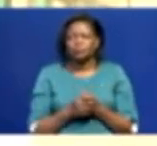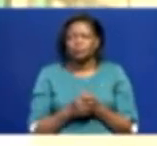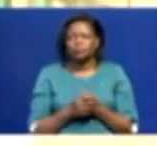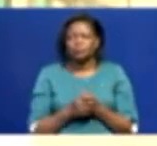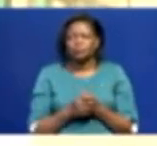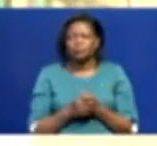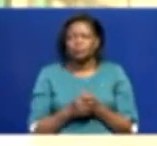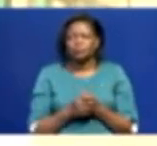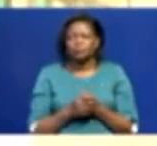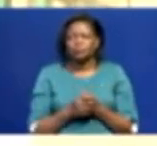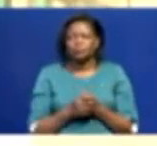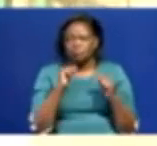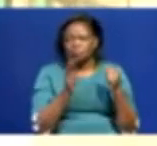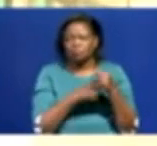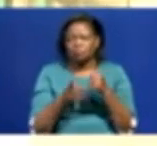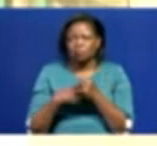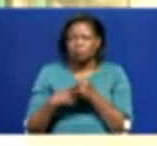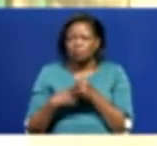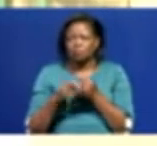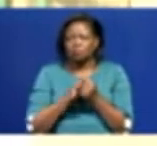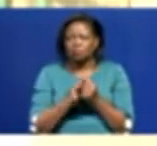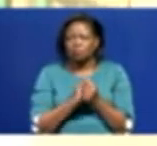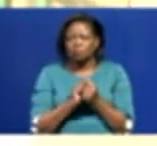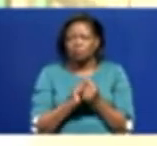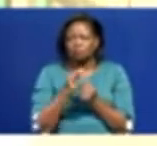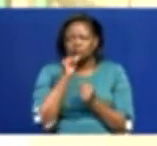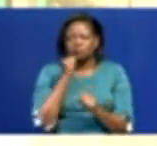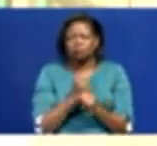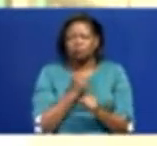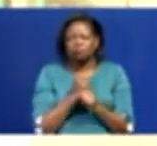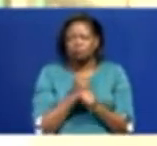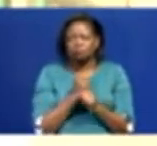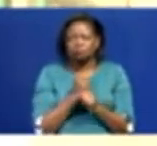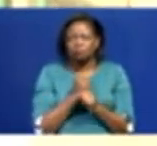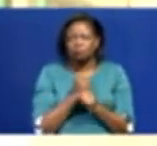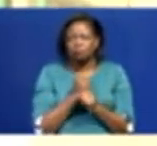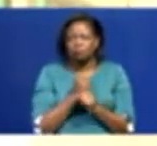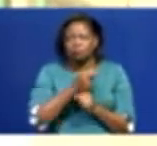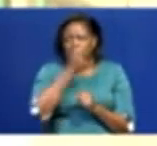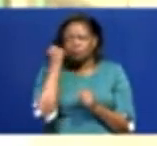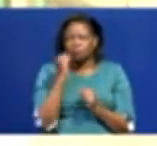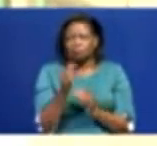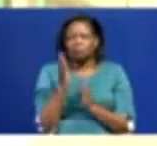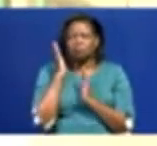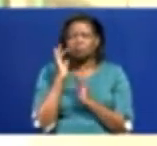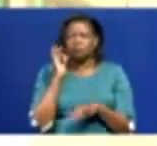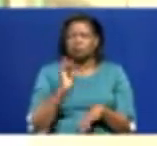However, due to Sapa, on Friday they were not held due to security